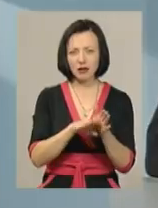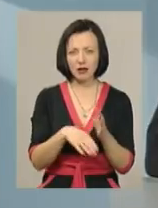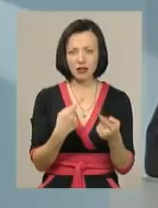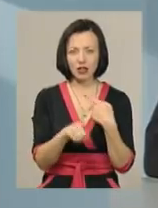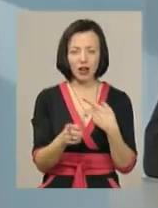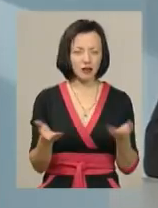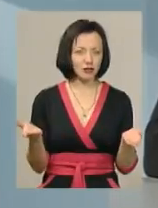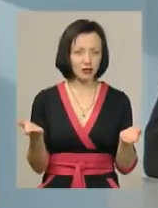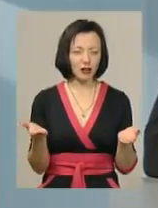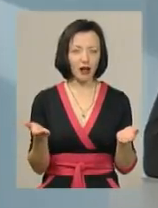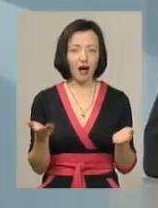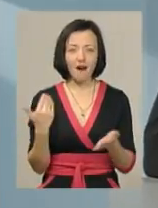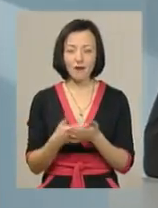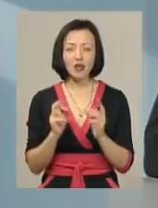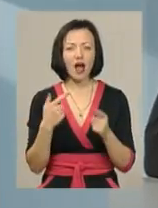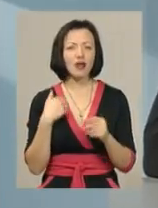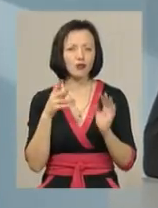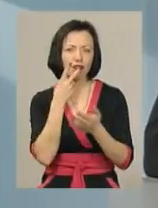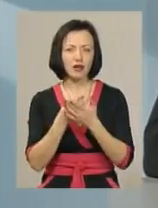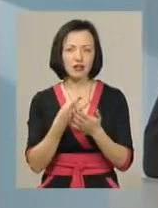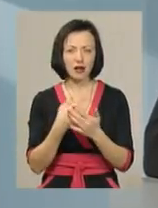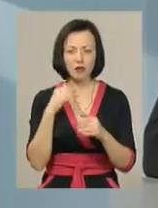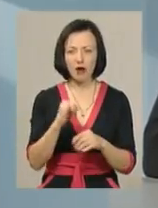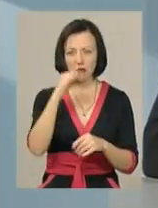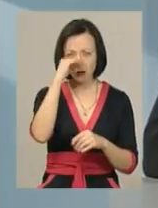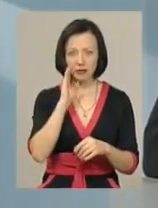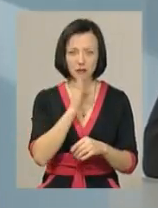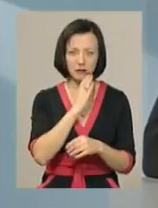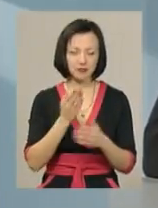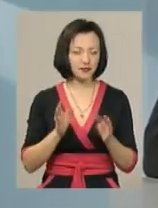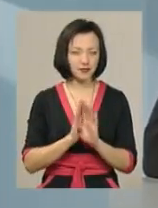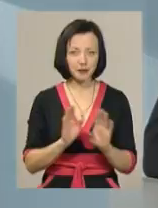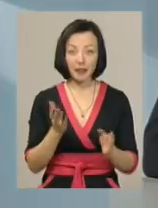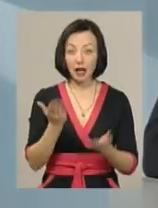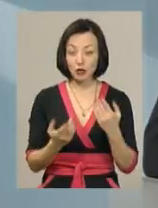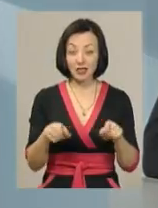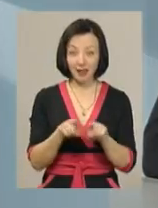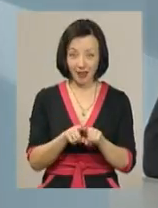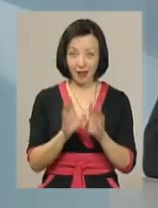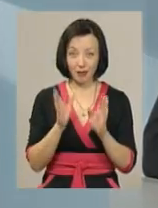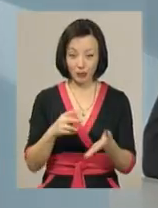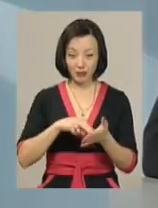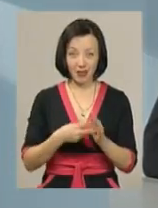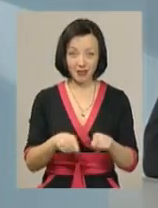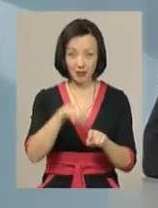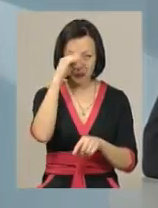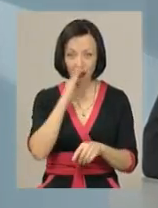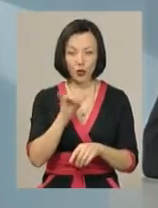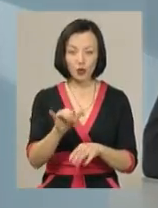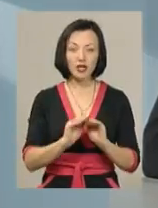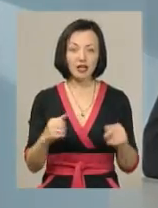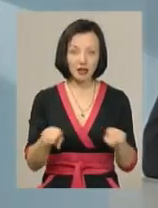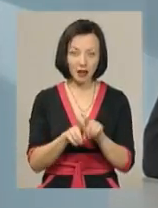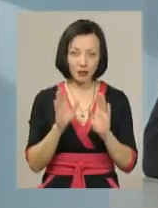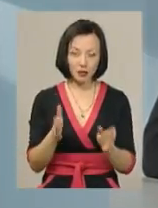інакше А от як я буду виглядати я буду поганим батьком поганою мамою якщо буде така установка в батьків то і в дітей буде така